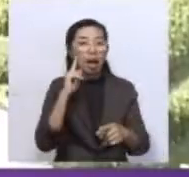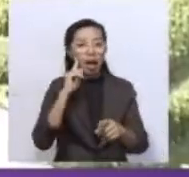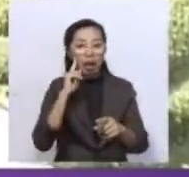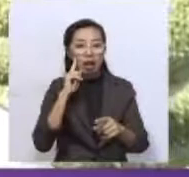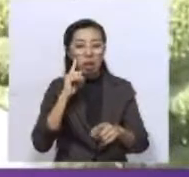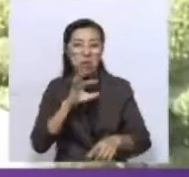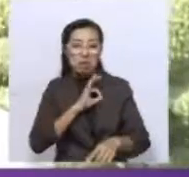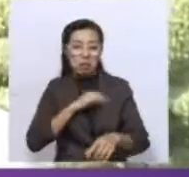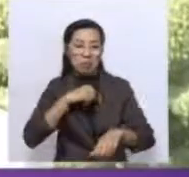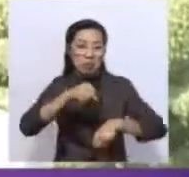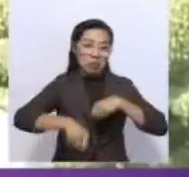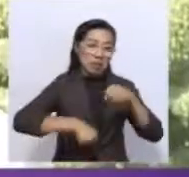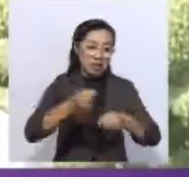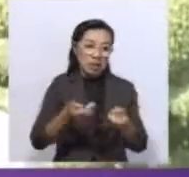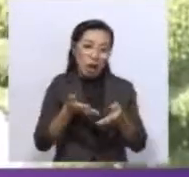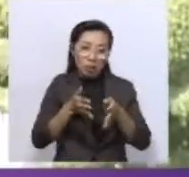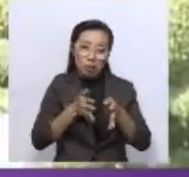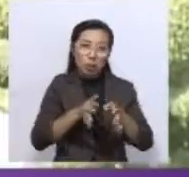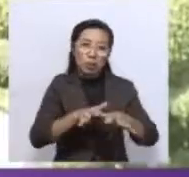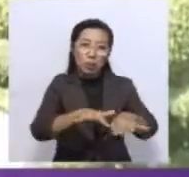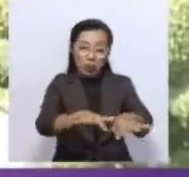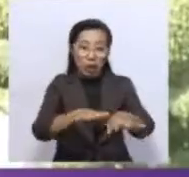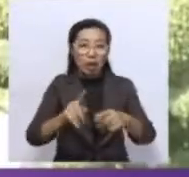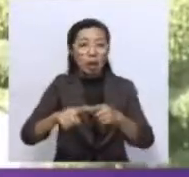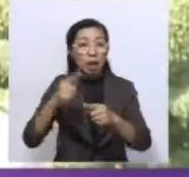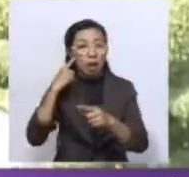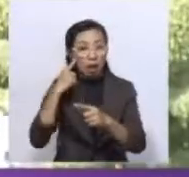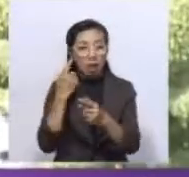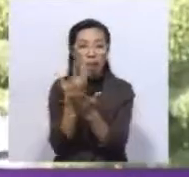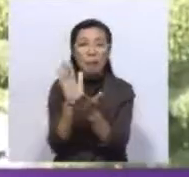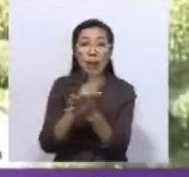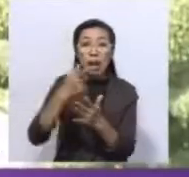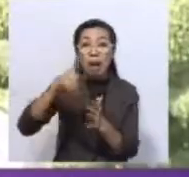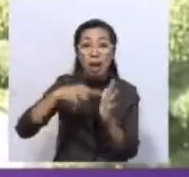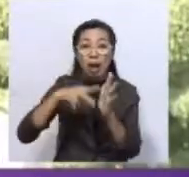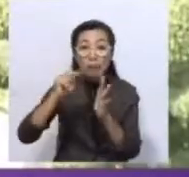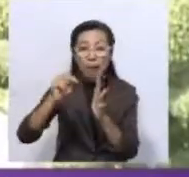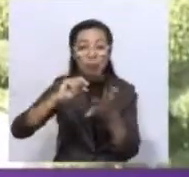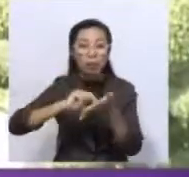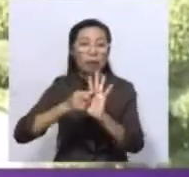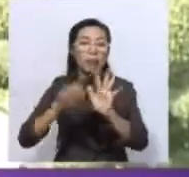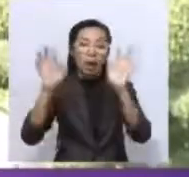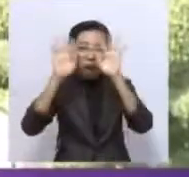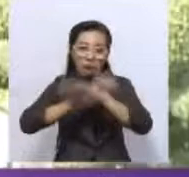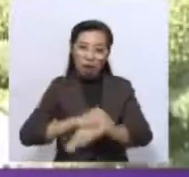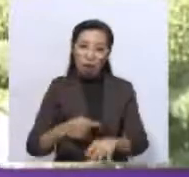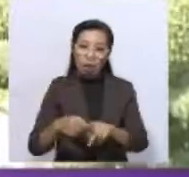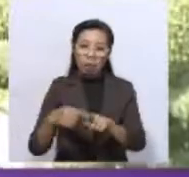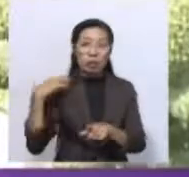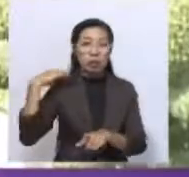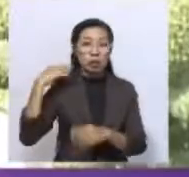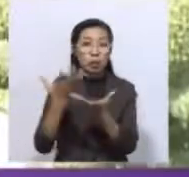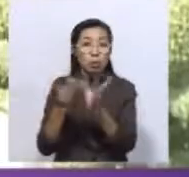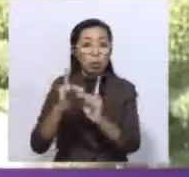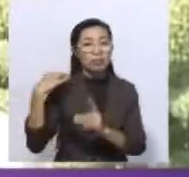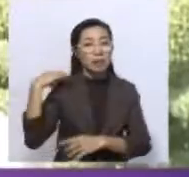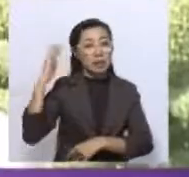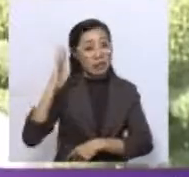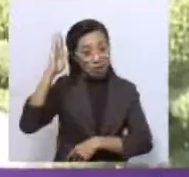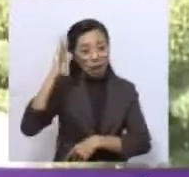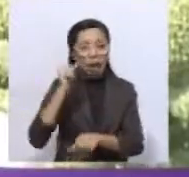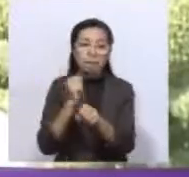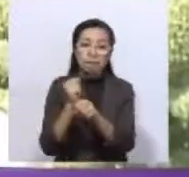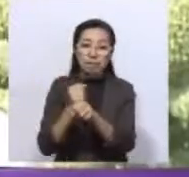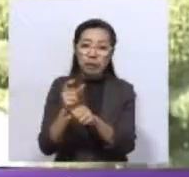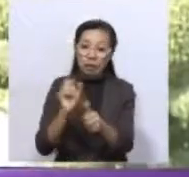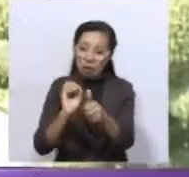มาปั่นกันจำนวนมากปันก็คือชมรมจิตสาธารณะมาสอนให้คนรู้จักแบ่งปันอะไรเพื่อสังคมเช่นลดการใช้ถุงพลาส